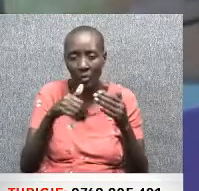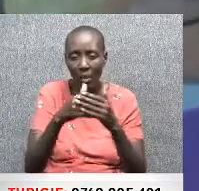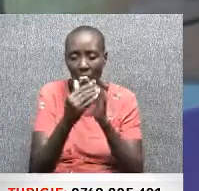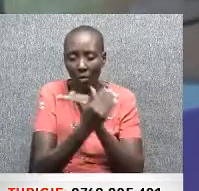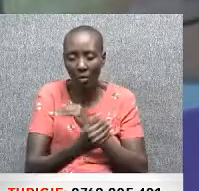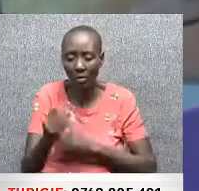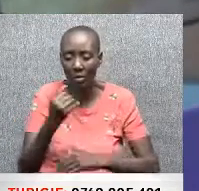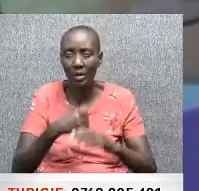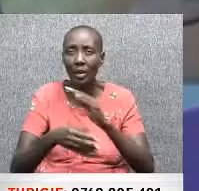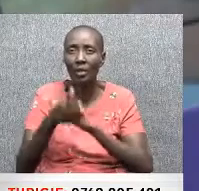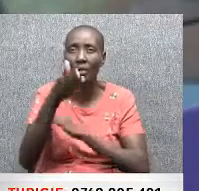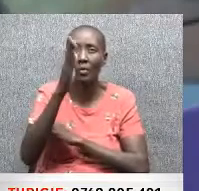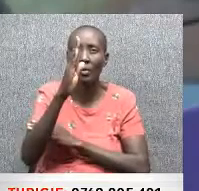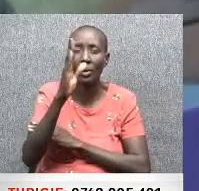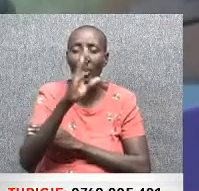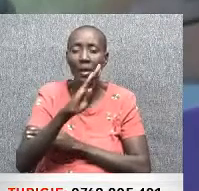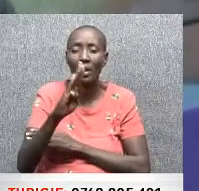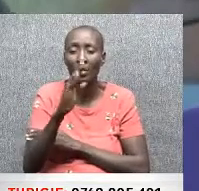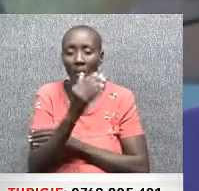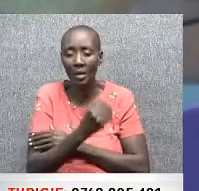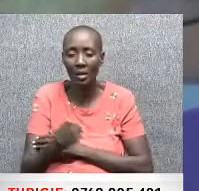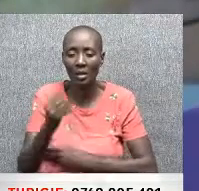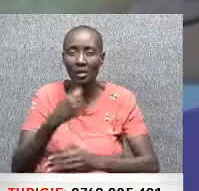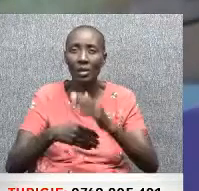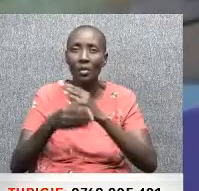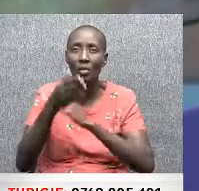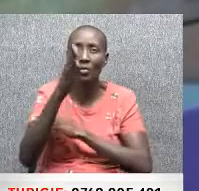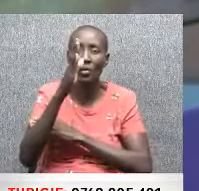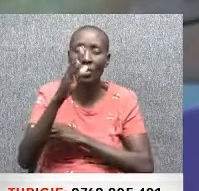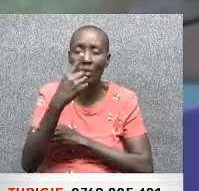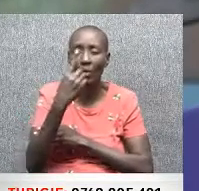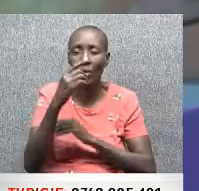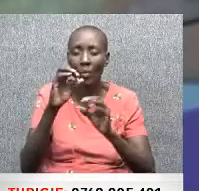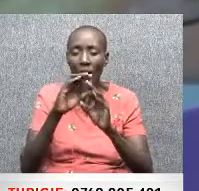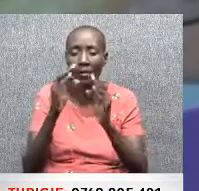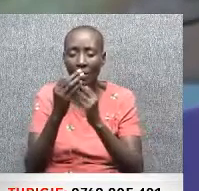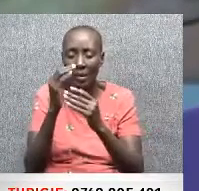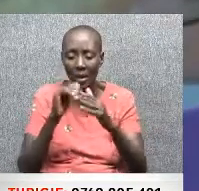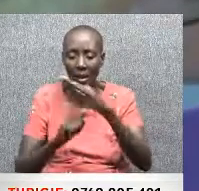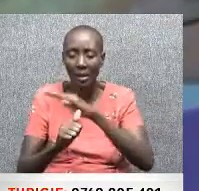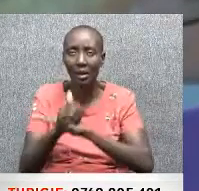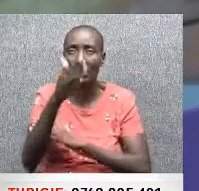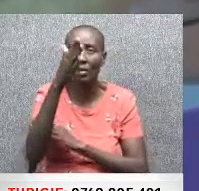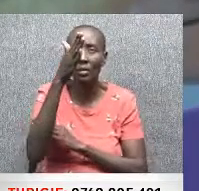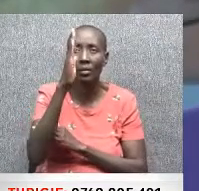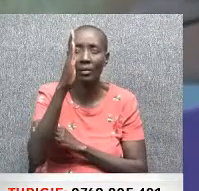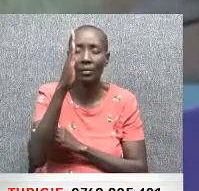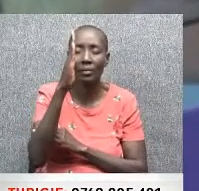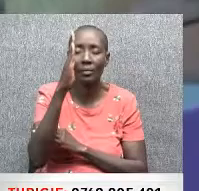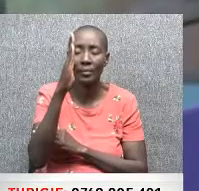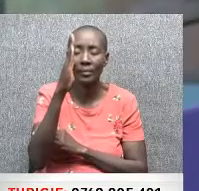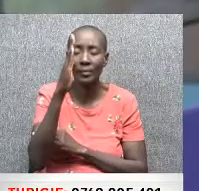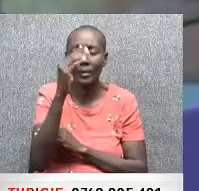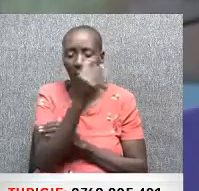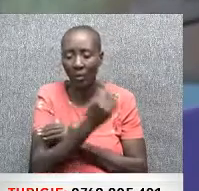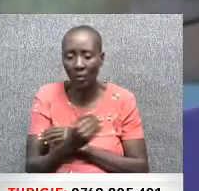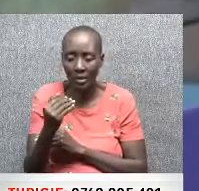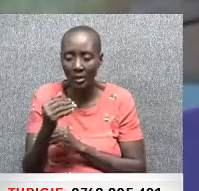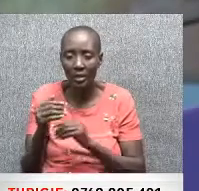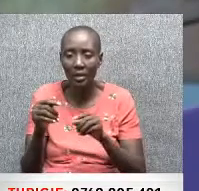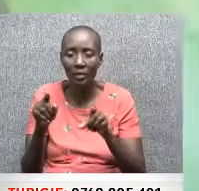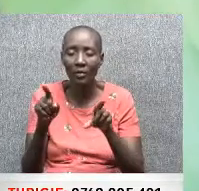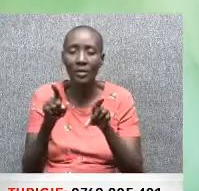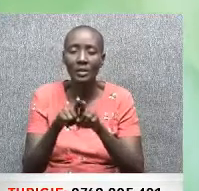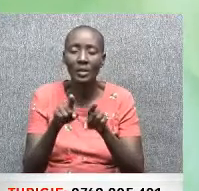And being God's children, we are one family under God. And we are children of the same mother